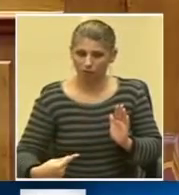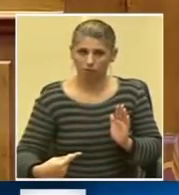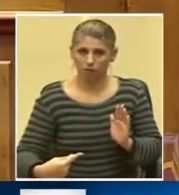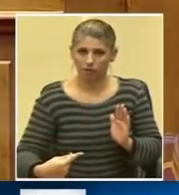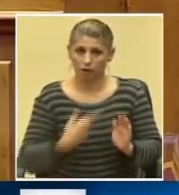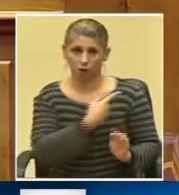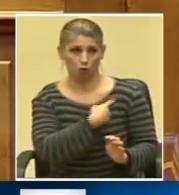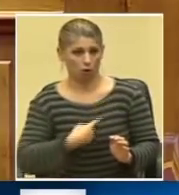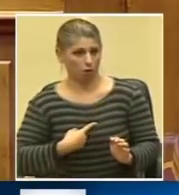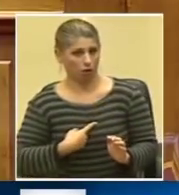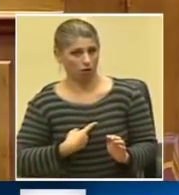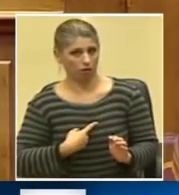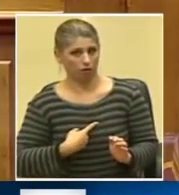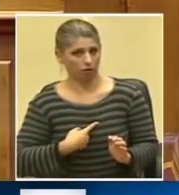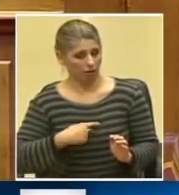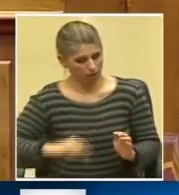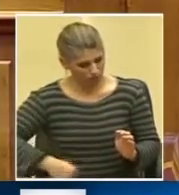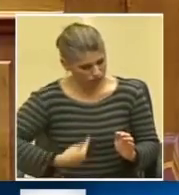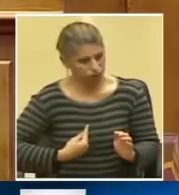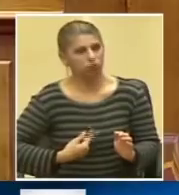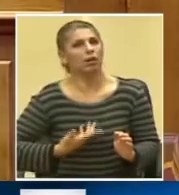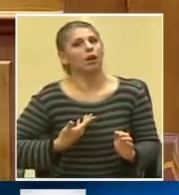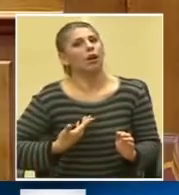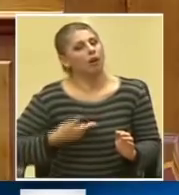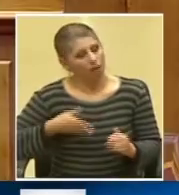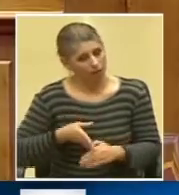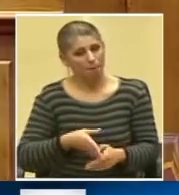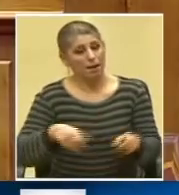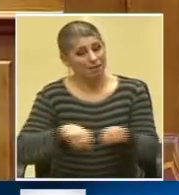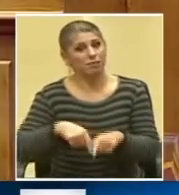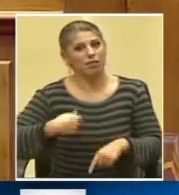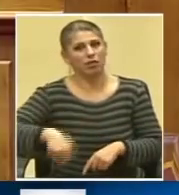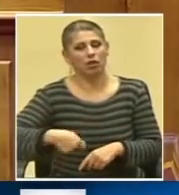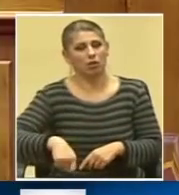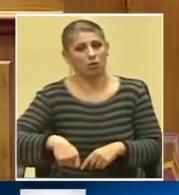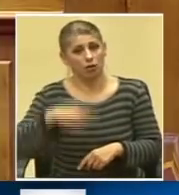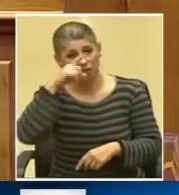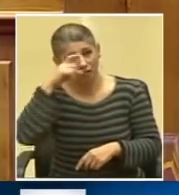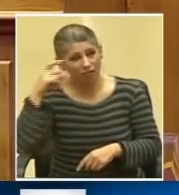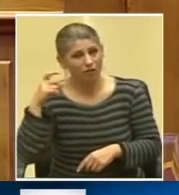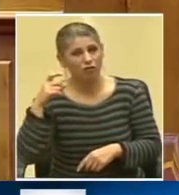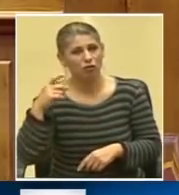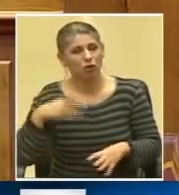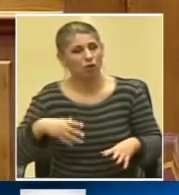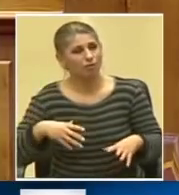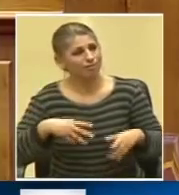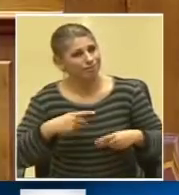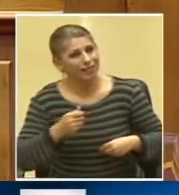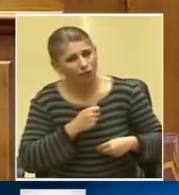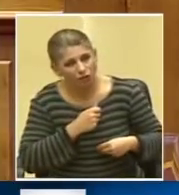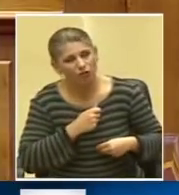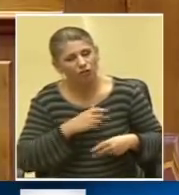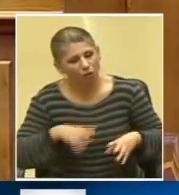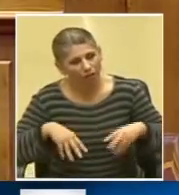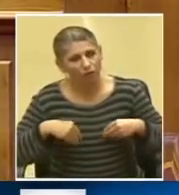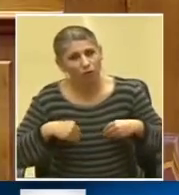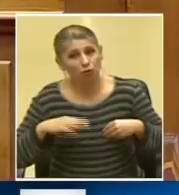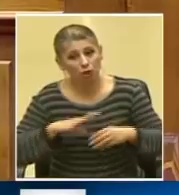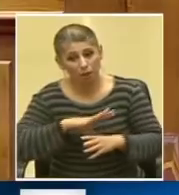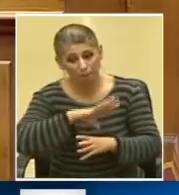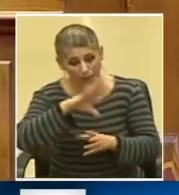εργοδότη. Και βεβαίως είναι δύσκολο να πείσεις όταν με αυτές